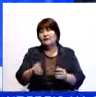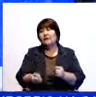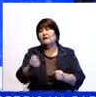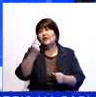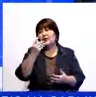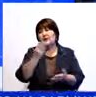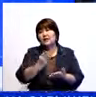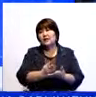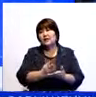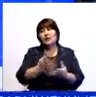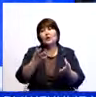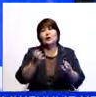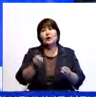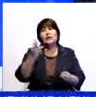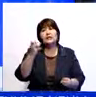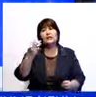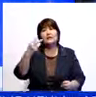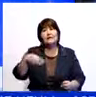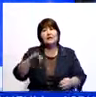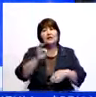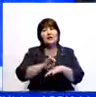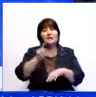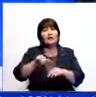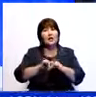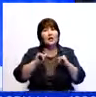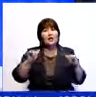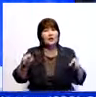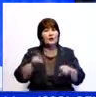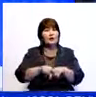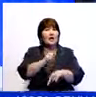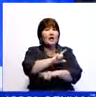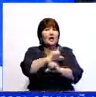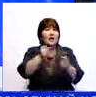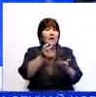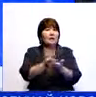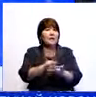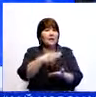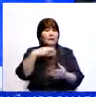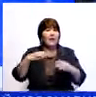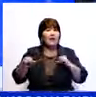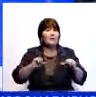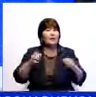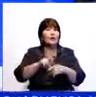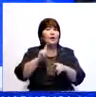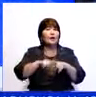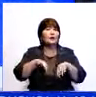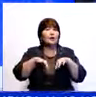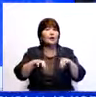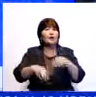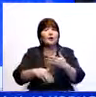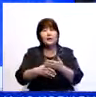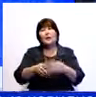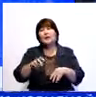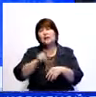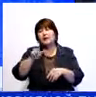Выявлено еще 320 больных. Растет нагрузка и на больницы, мобильные бригады поликлиник, скорую помощь. Медики